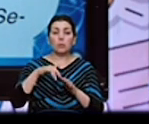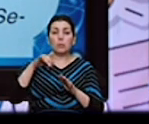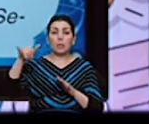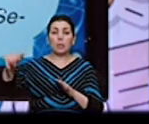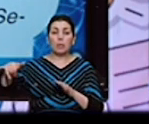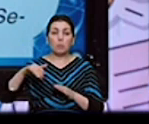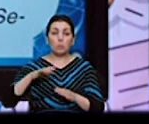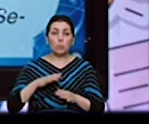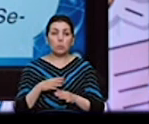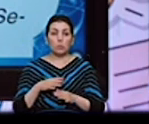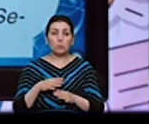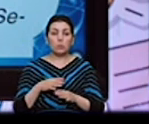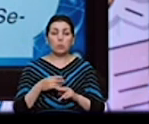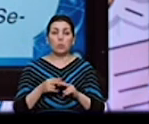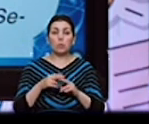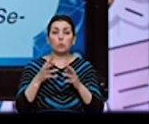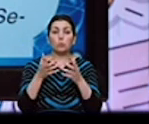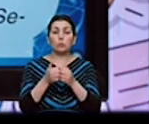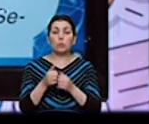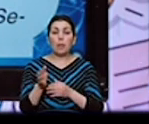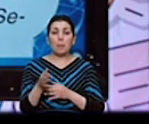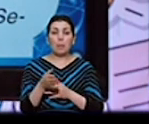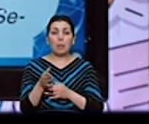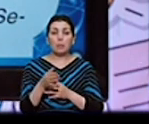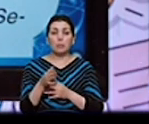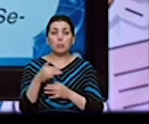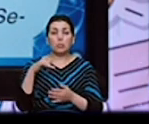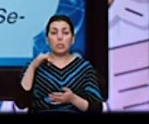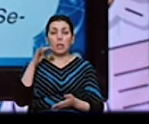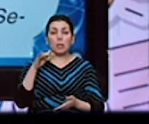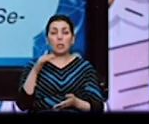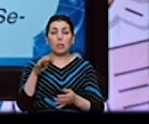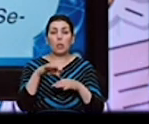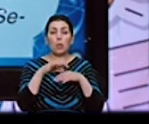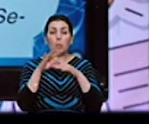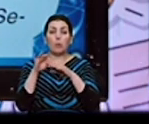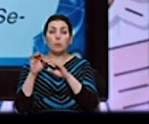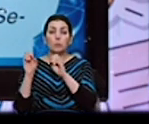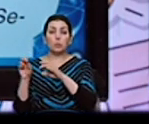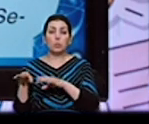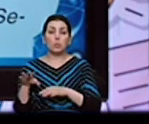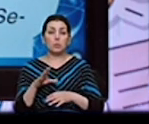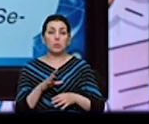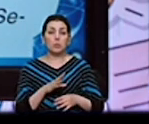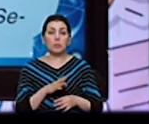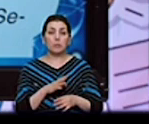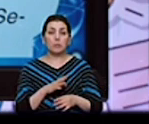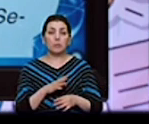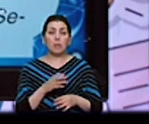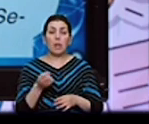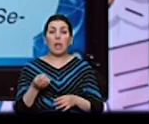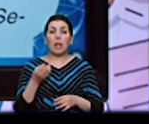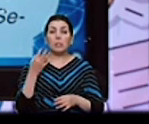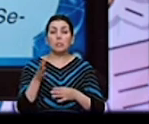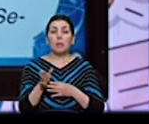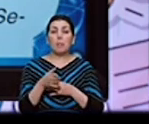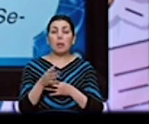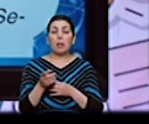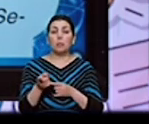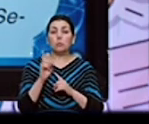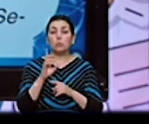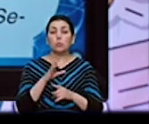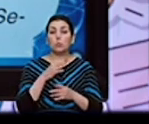nariga qo'yishdi. Tutgan baliqlarini chilakka olib borib solishdi. Qancha baliq